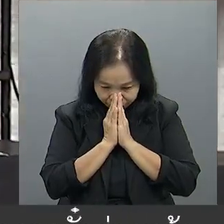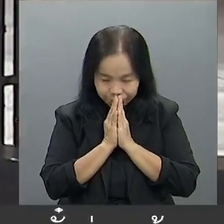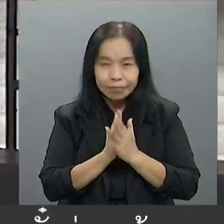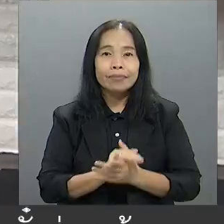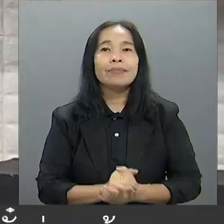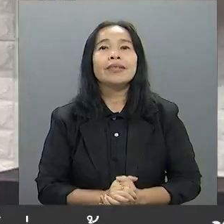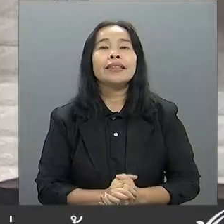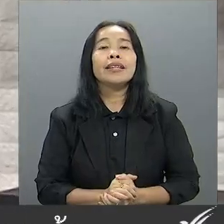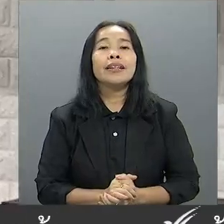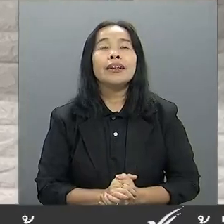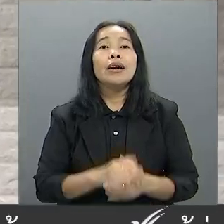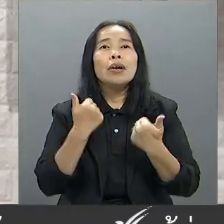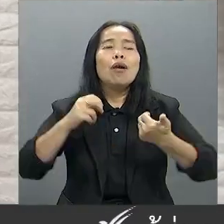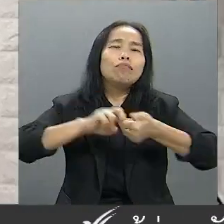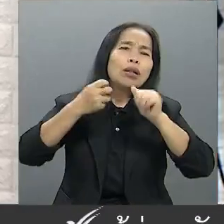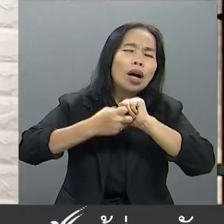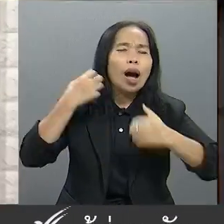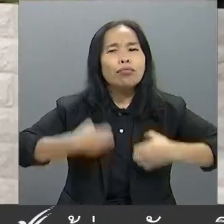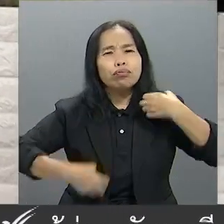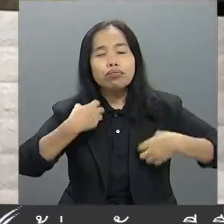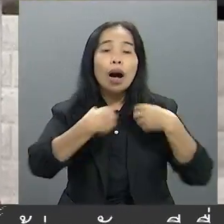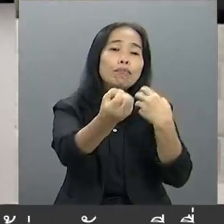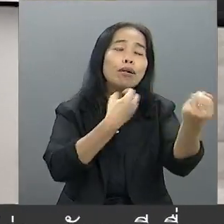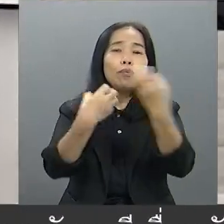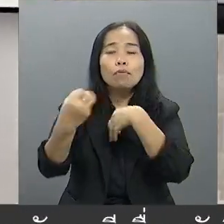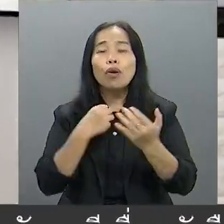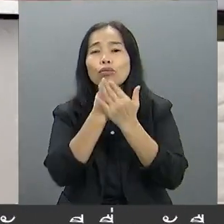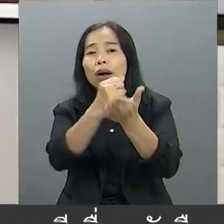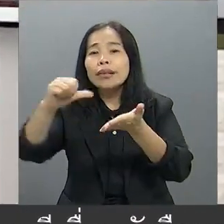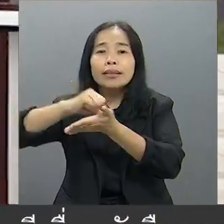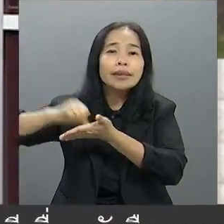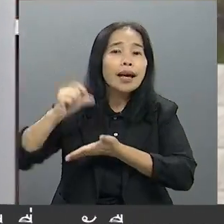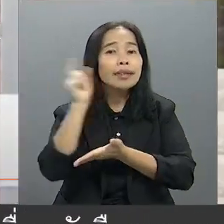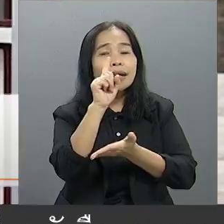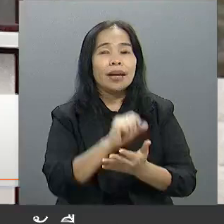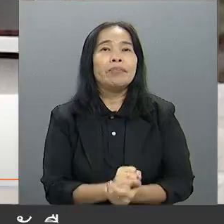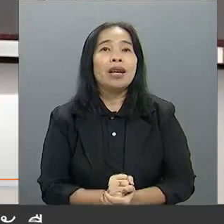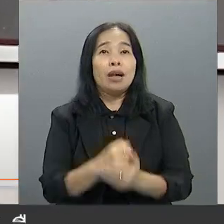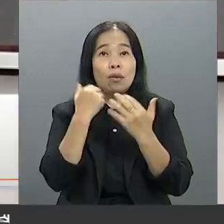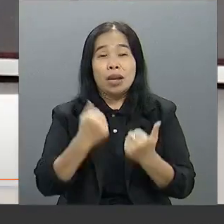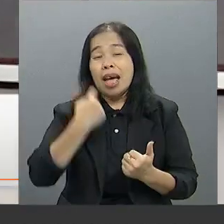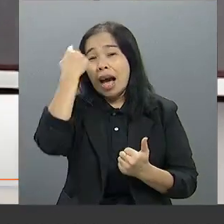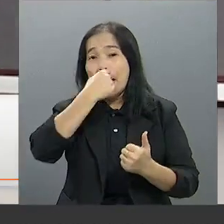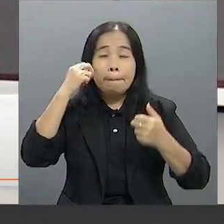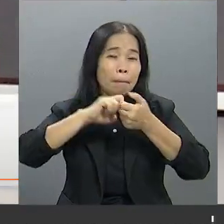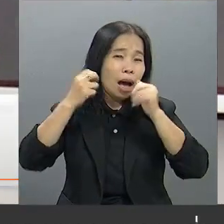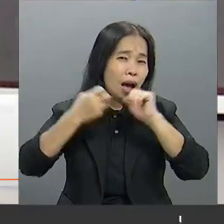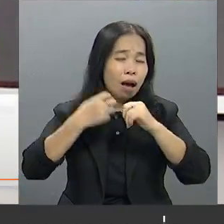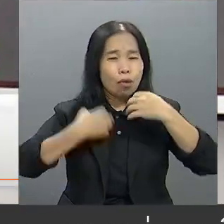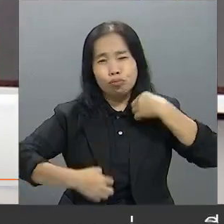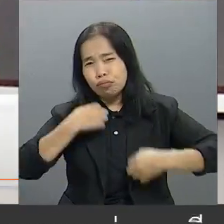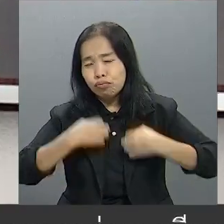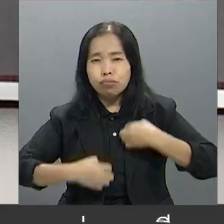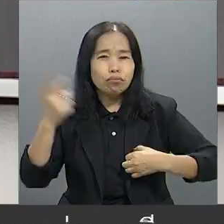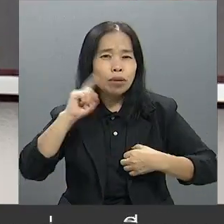สวัสดีค่ะร้องทุกข์ลงป้ายนี้มาแล้วนะคะอยู่กับยุ้ยปิยะฉัตรกรุณานนท์ค่ะใครมีปัญหาเดือดเนื้อร้อนใจเรื่องใกล้ตัวสาธ